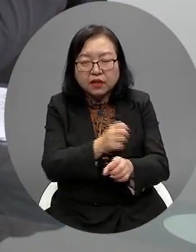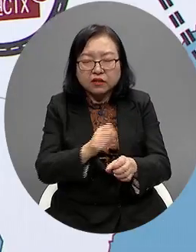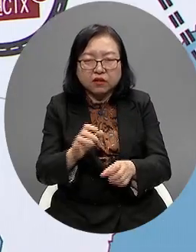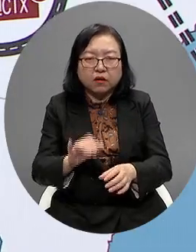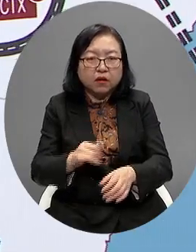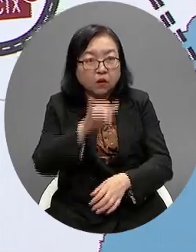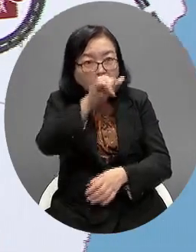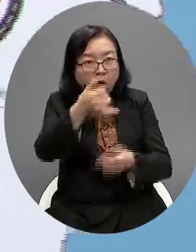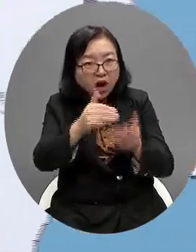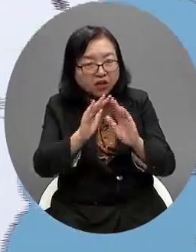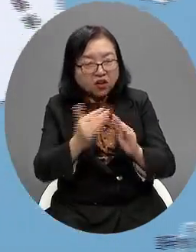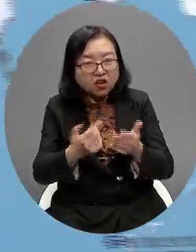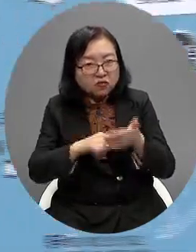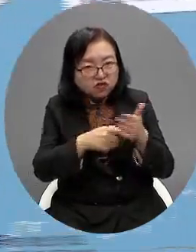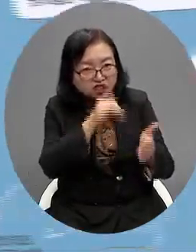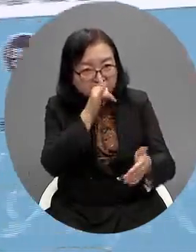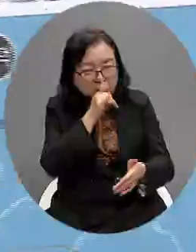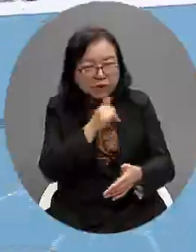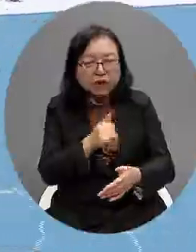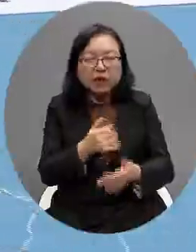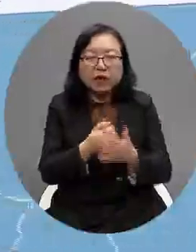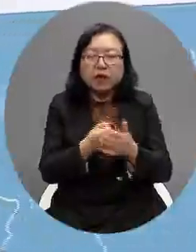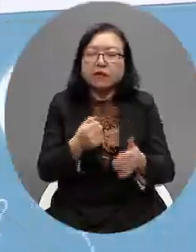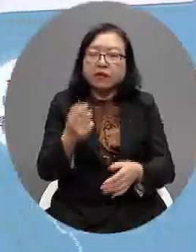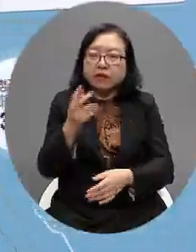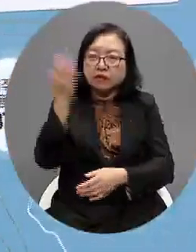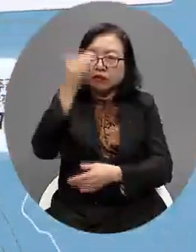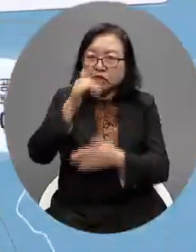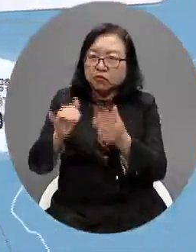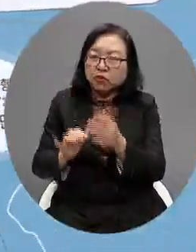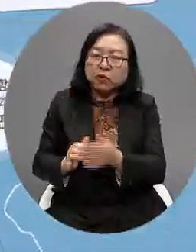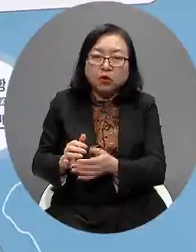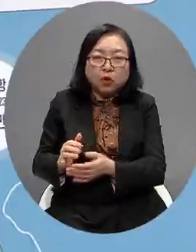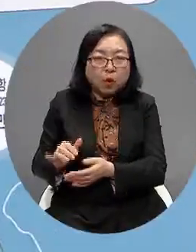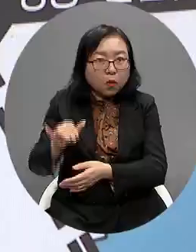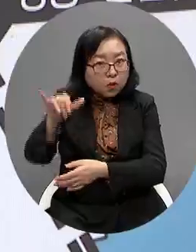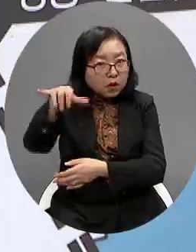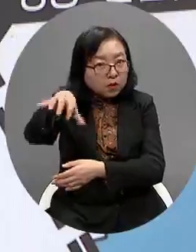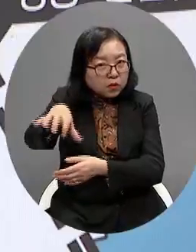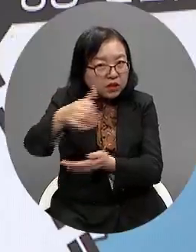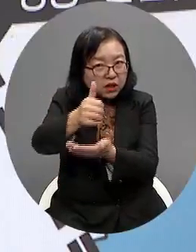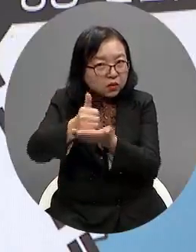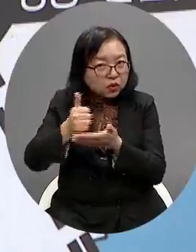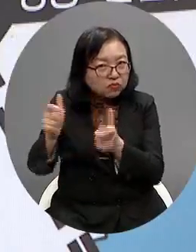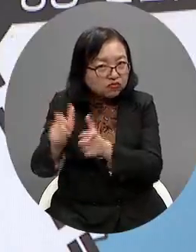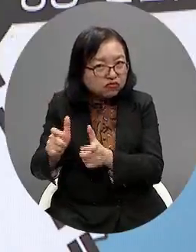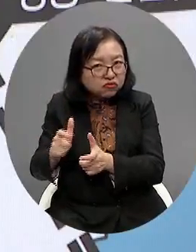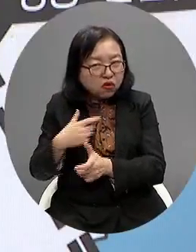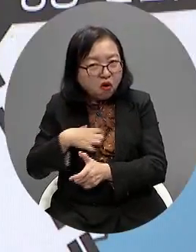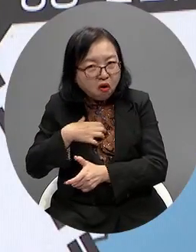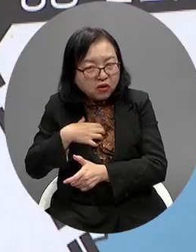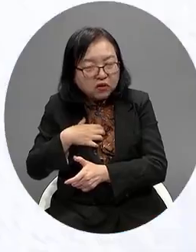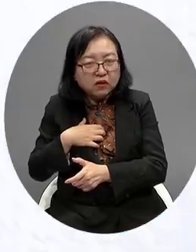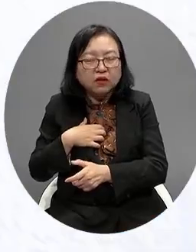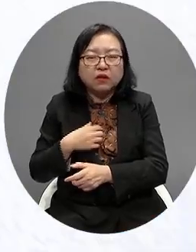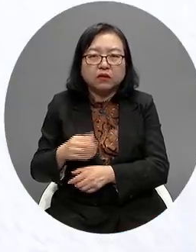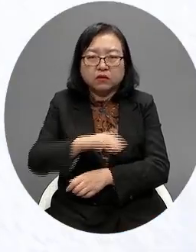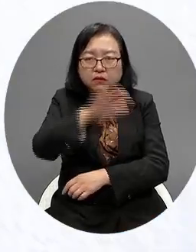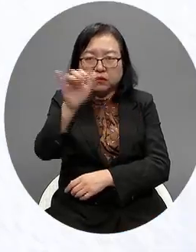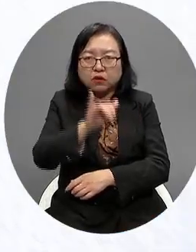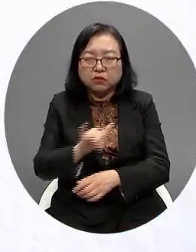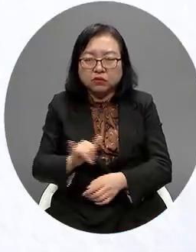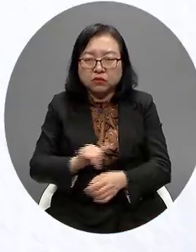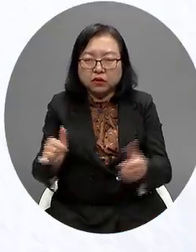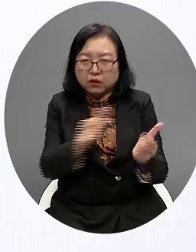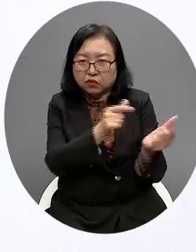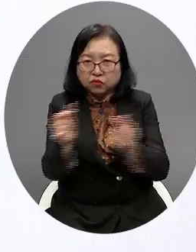건 경기 남부권 수요를 담당하고 있는 청주공항에 악재가 되고 국가안보나 지역균형 발전에도 역행하는